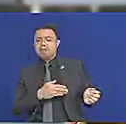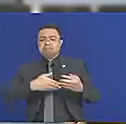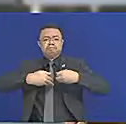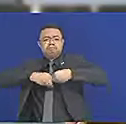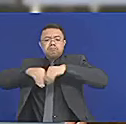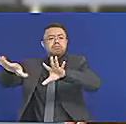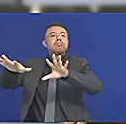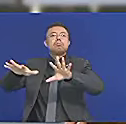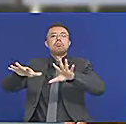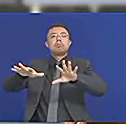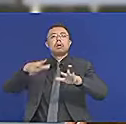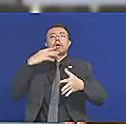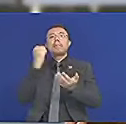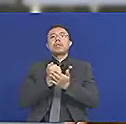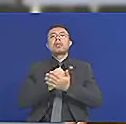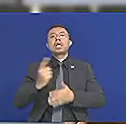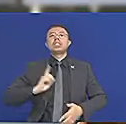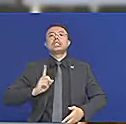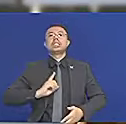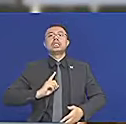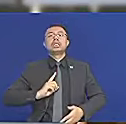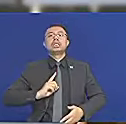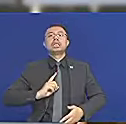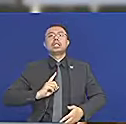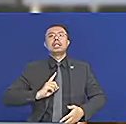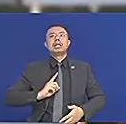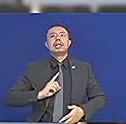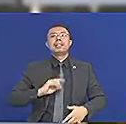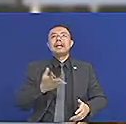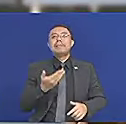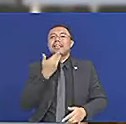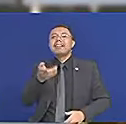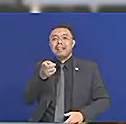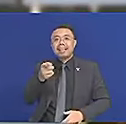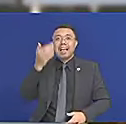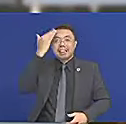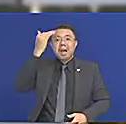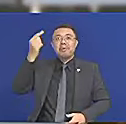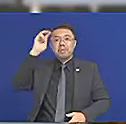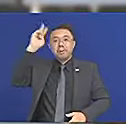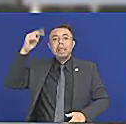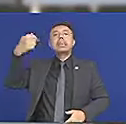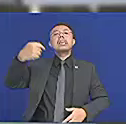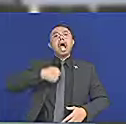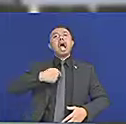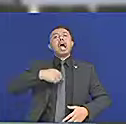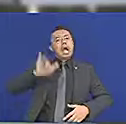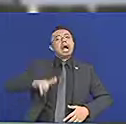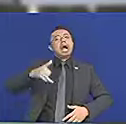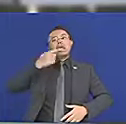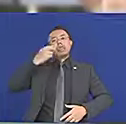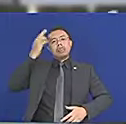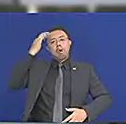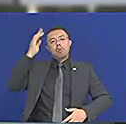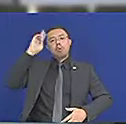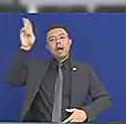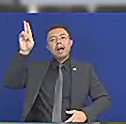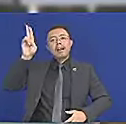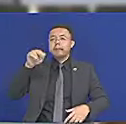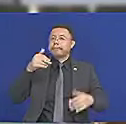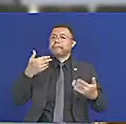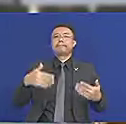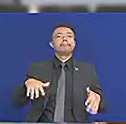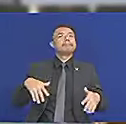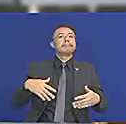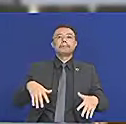Tapi mengaku bertuhan, ada dalam masyarakat yang menjunjung